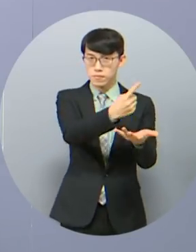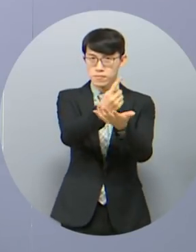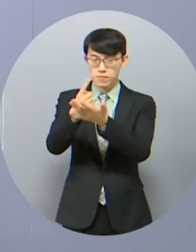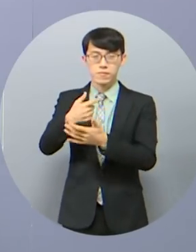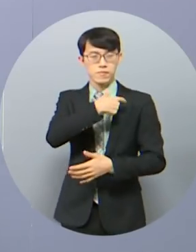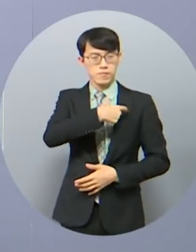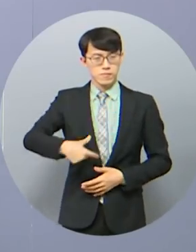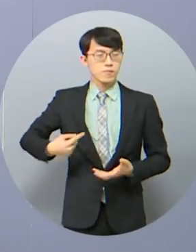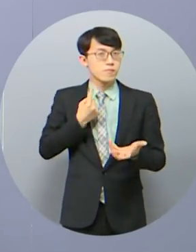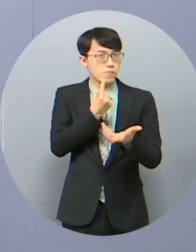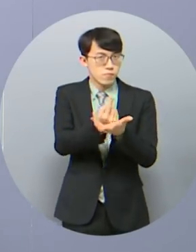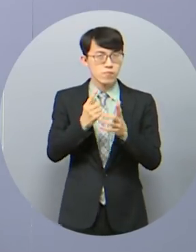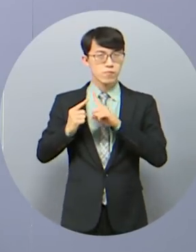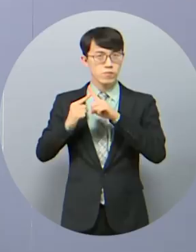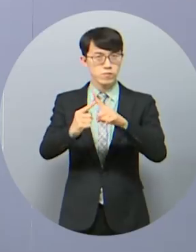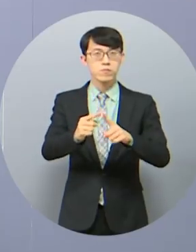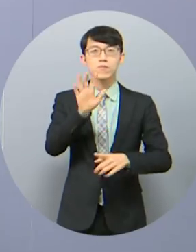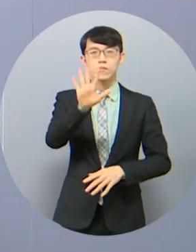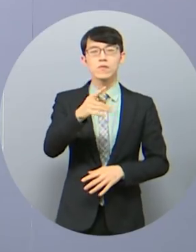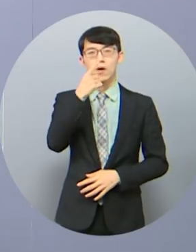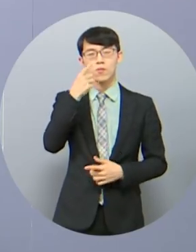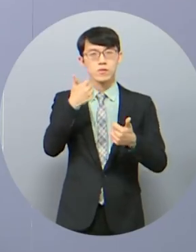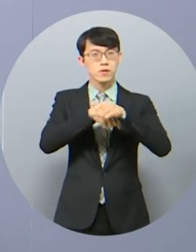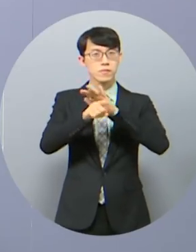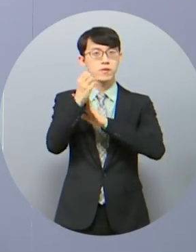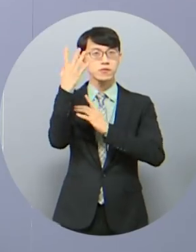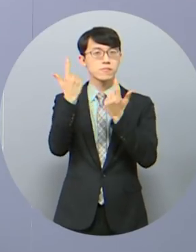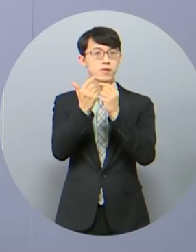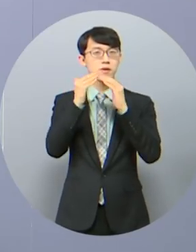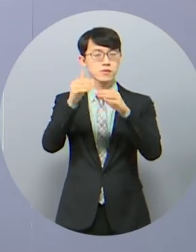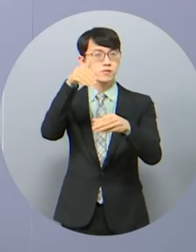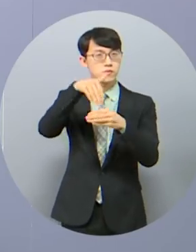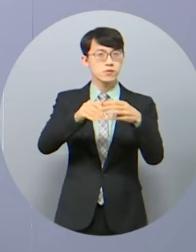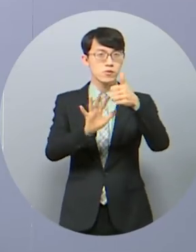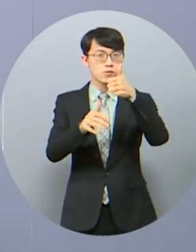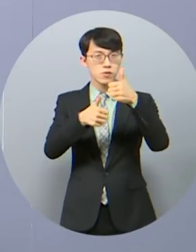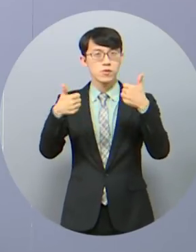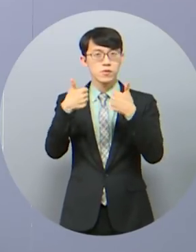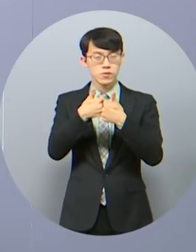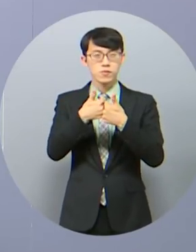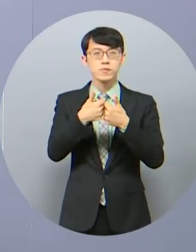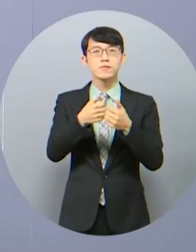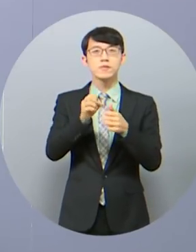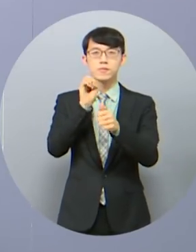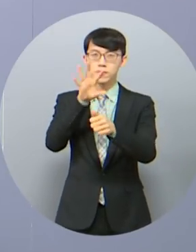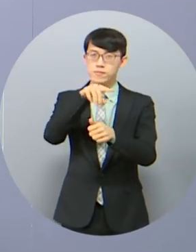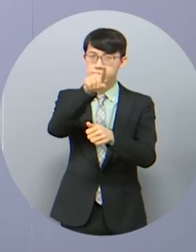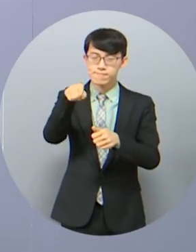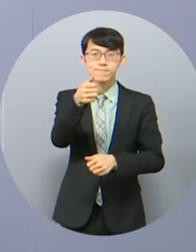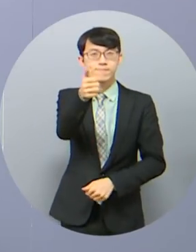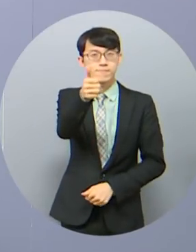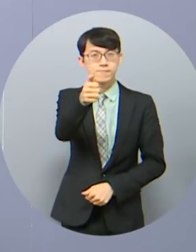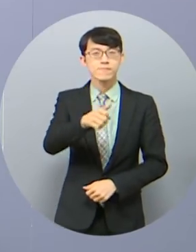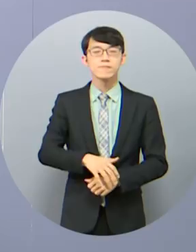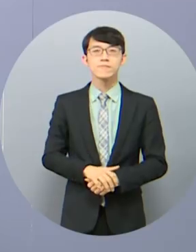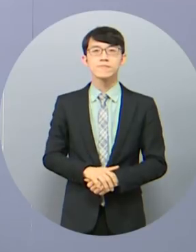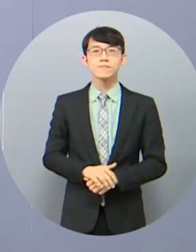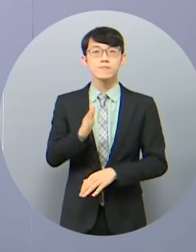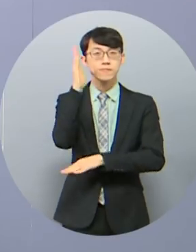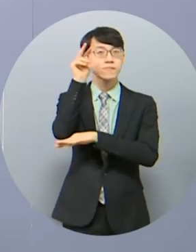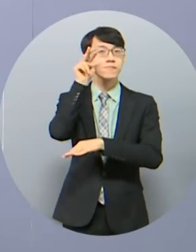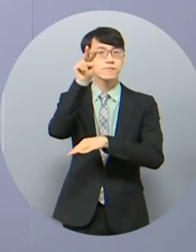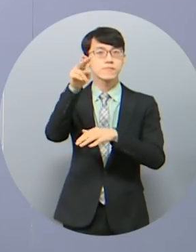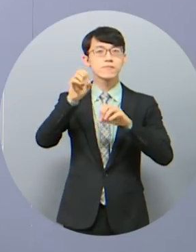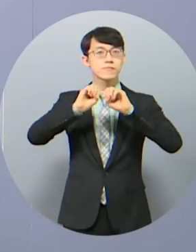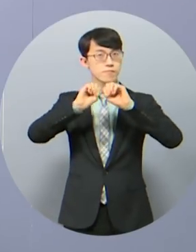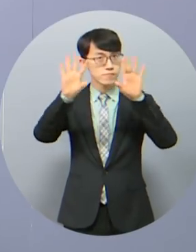加发表政见。本人仅代表新北市选举委员会表示，向各位表示感谢。在政见会